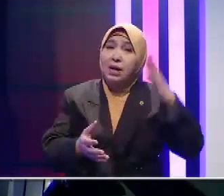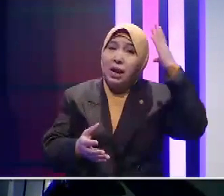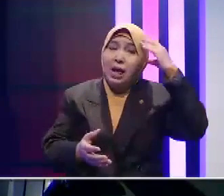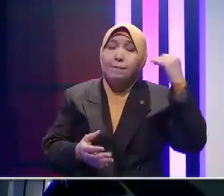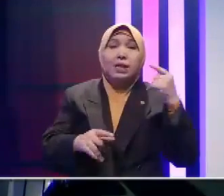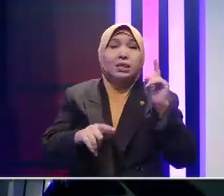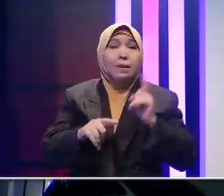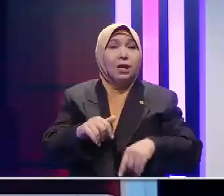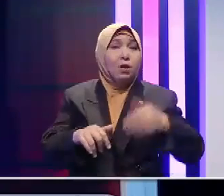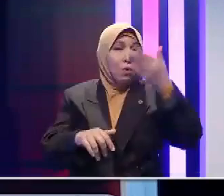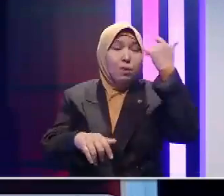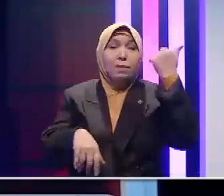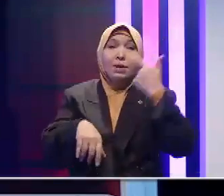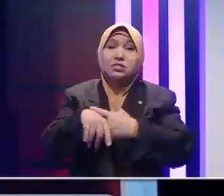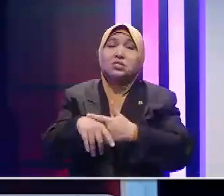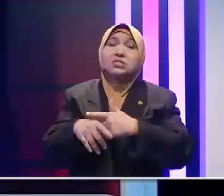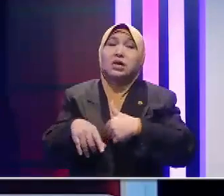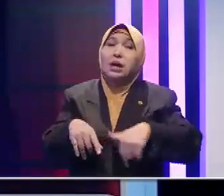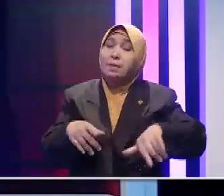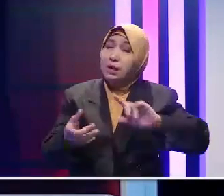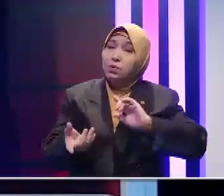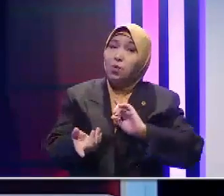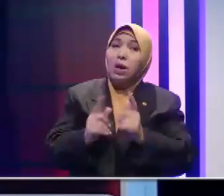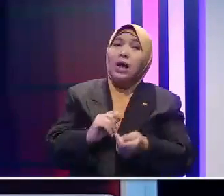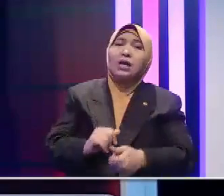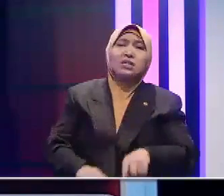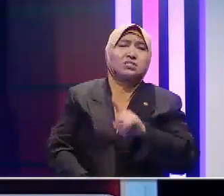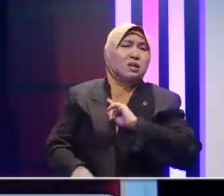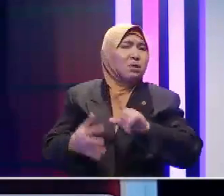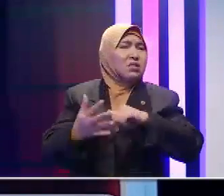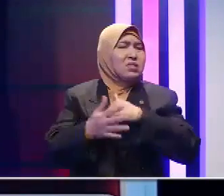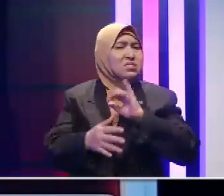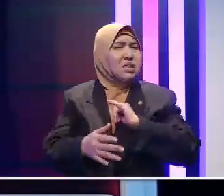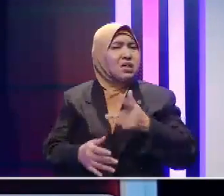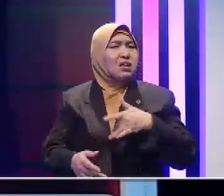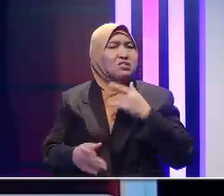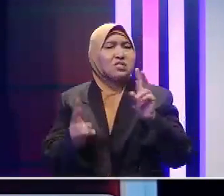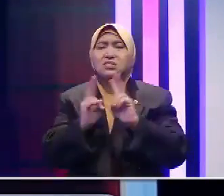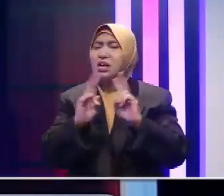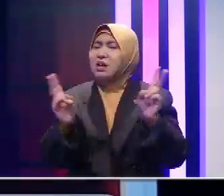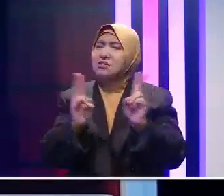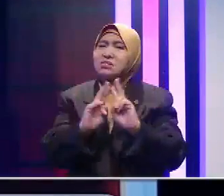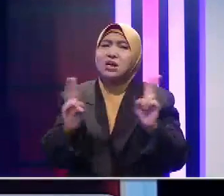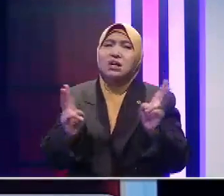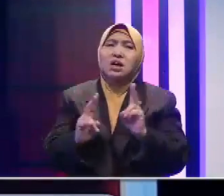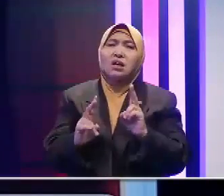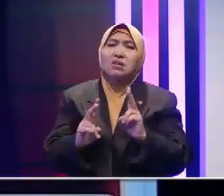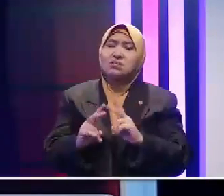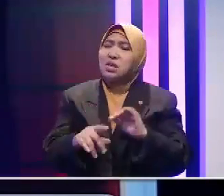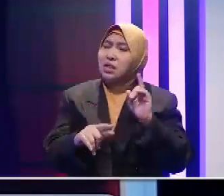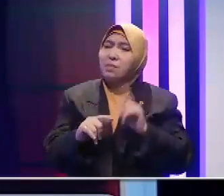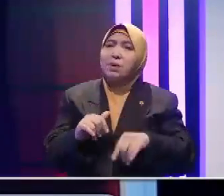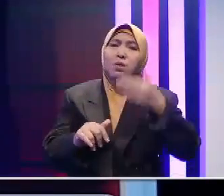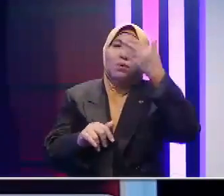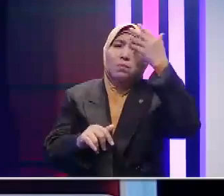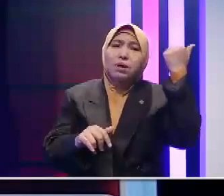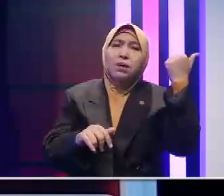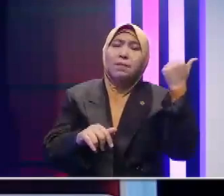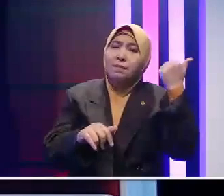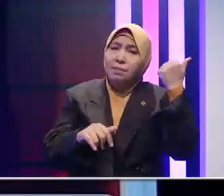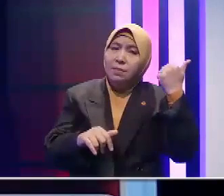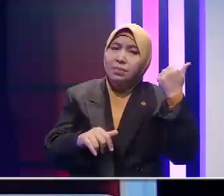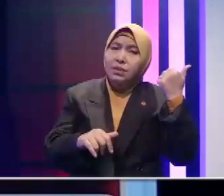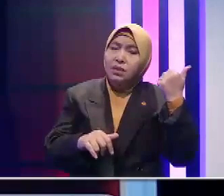tak boleh lupa ketika saya memeluk Islam. Betul, lah. Antara pengalaman yang saya rasa sangat-sangat saya tak boleh nak lupa, dan pengalaman